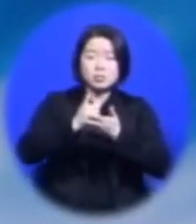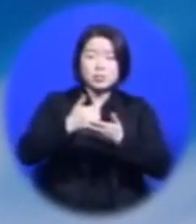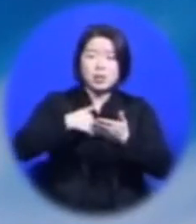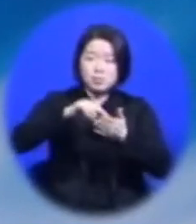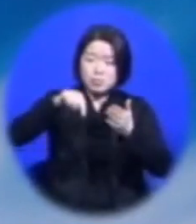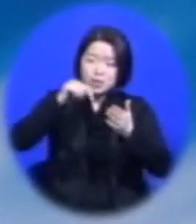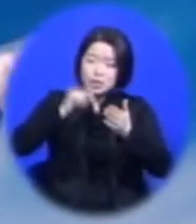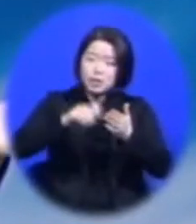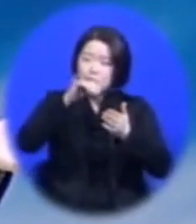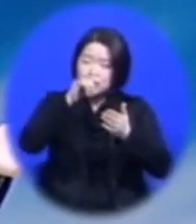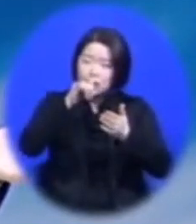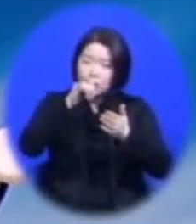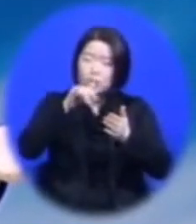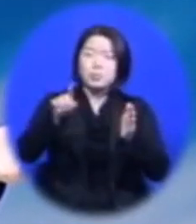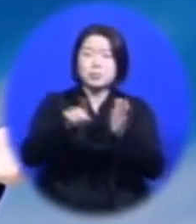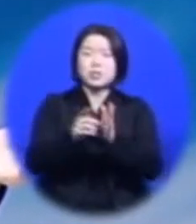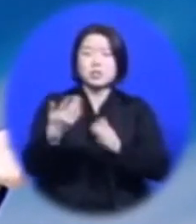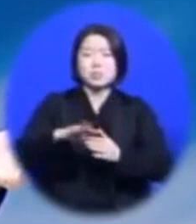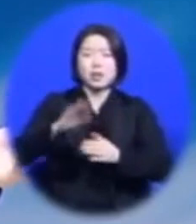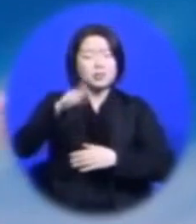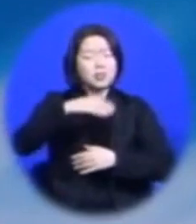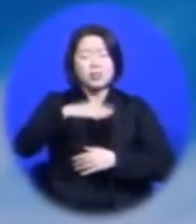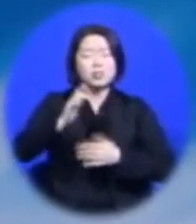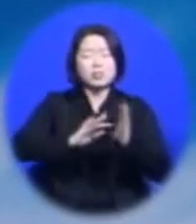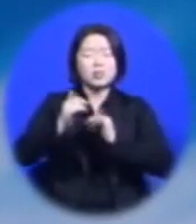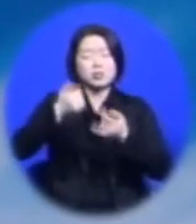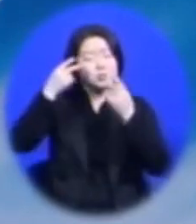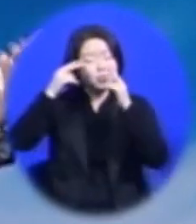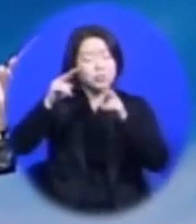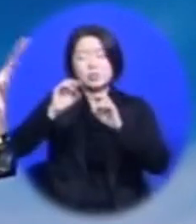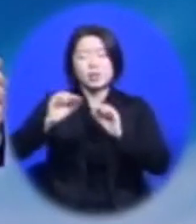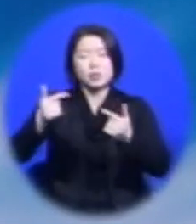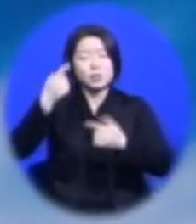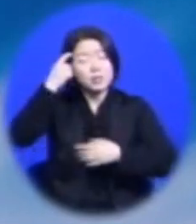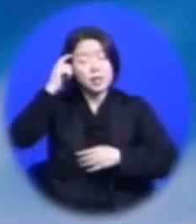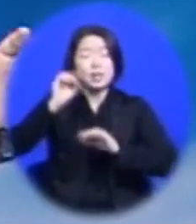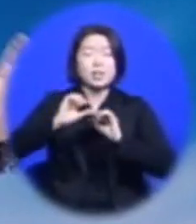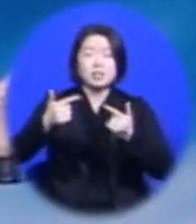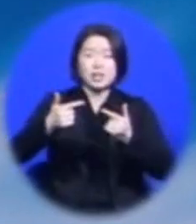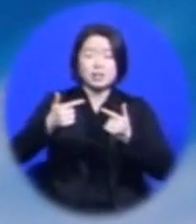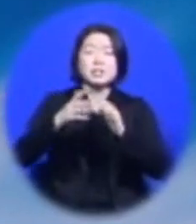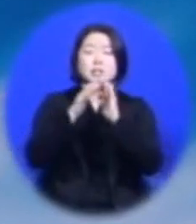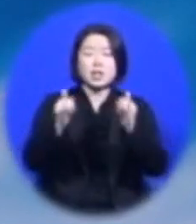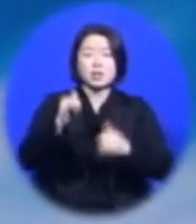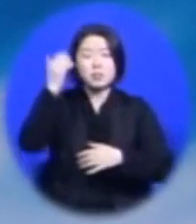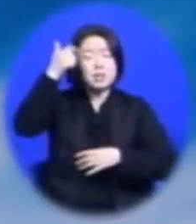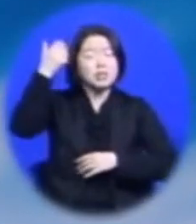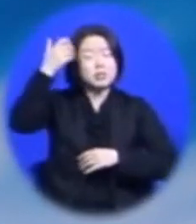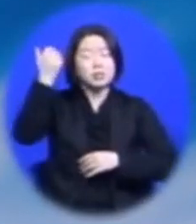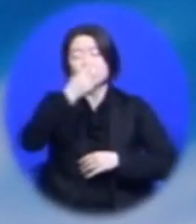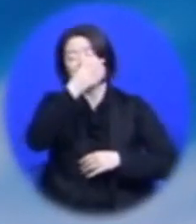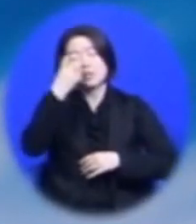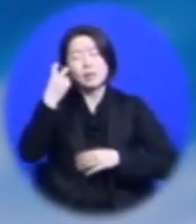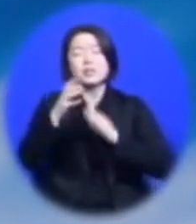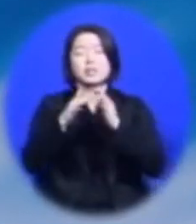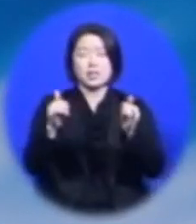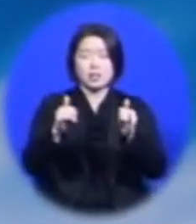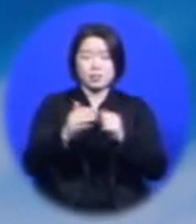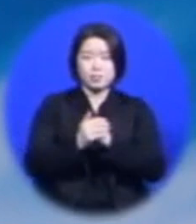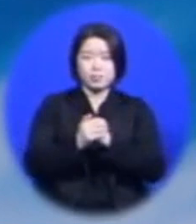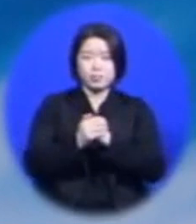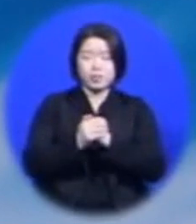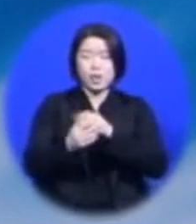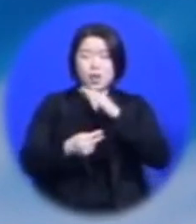믿는다면서도 전혀 주님 의식하지 않고 주님 바라보지 않고 사는 사람은 영적으로 잠이 들어있는 것입니다.